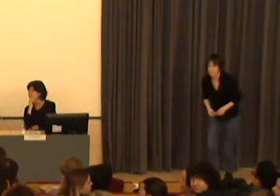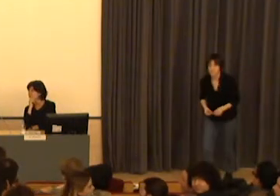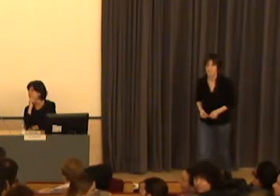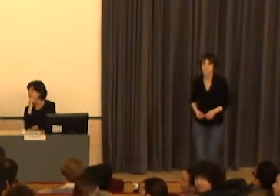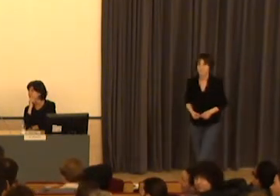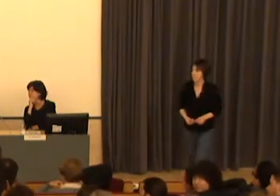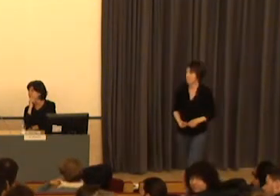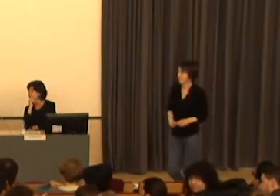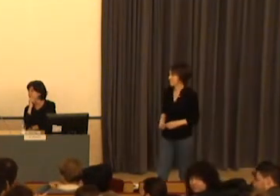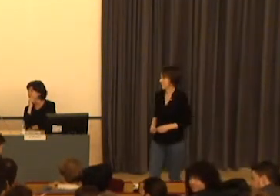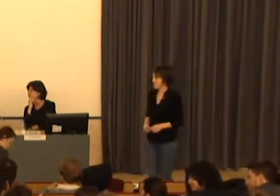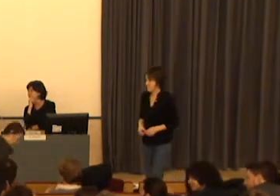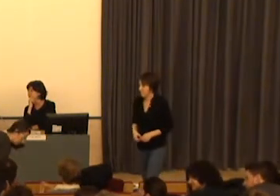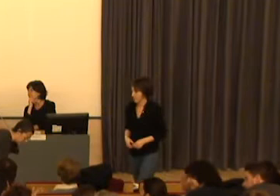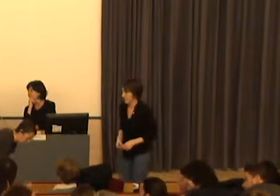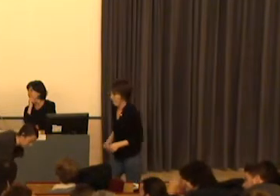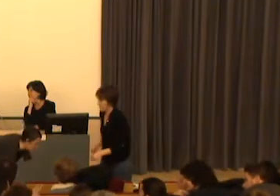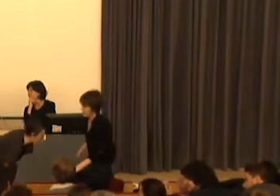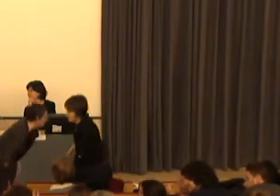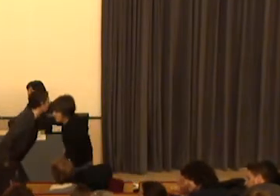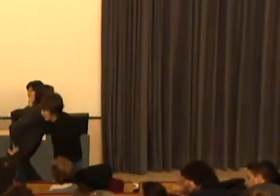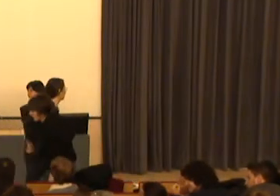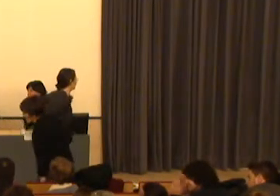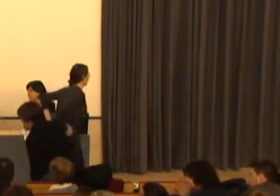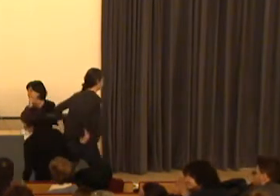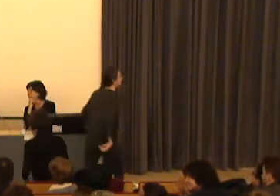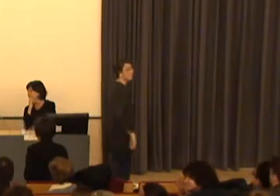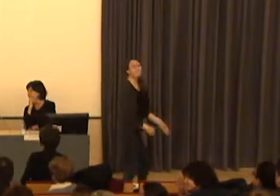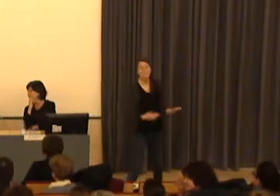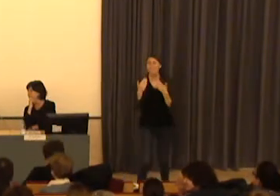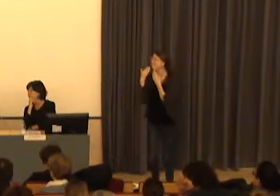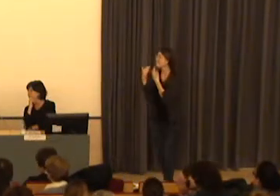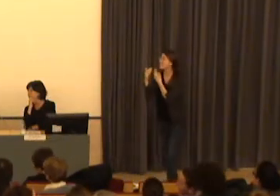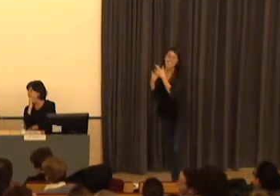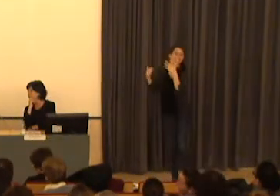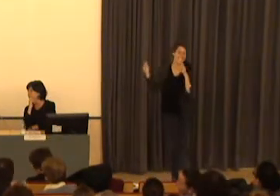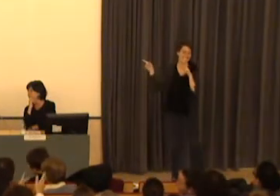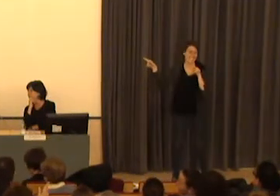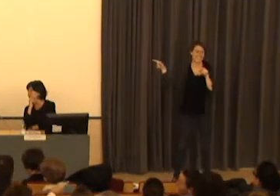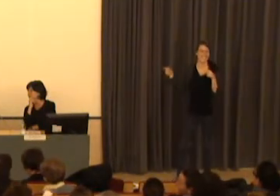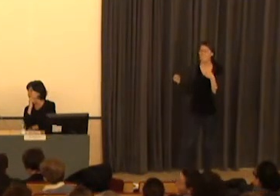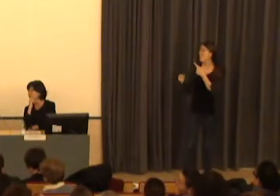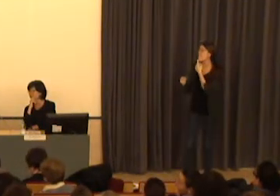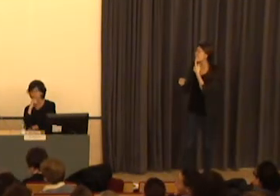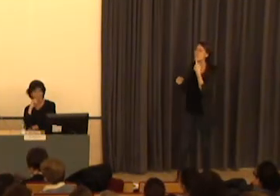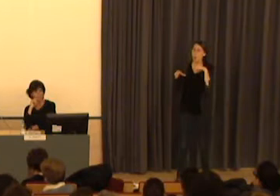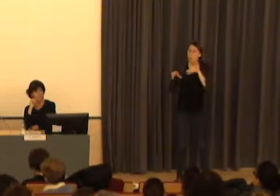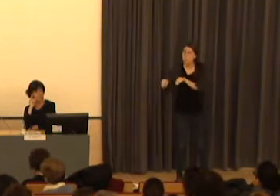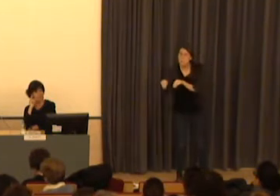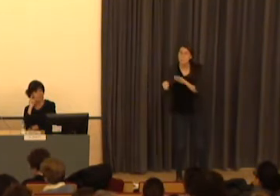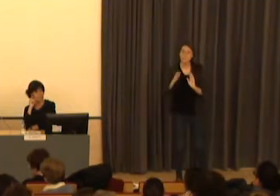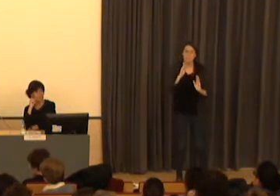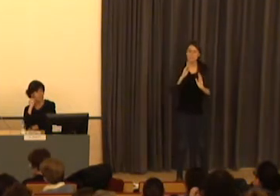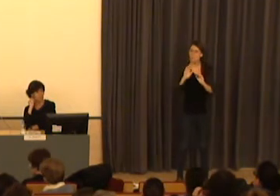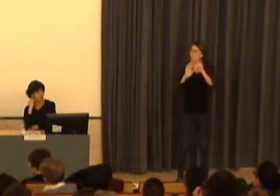Ho has dit, no? Ús, formació... Jo he dit ús, formació, ús, formació i ensenyament. No,